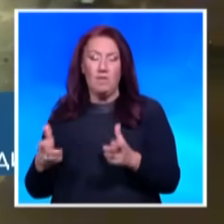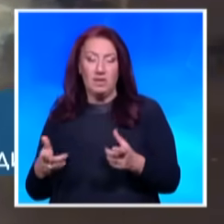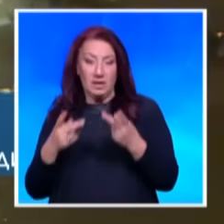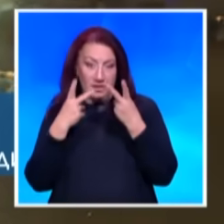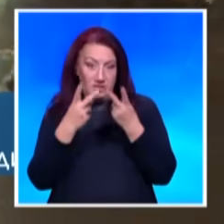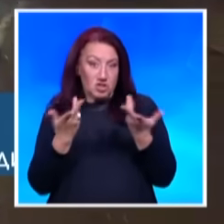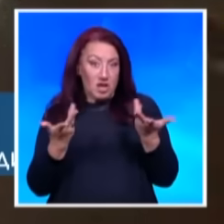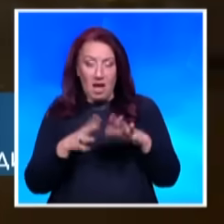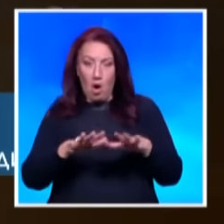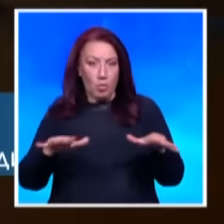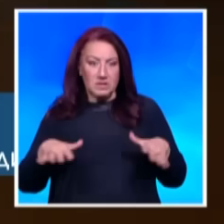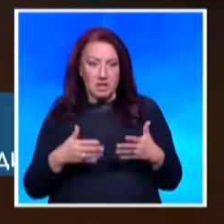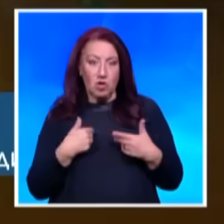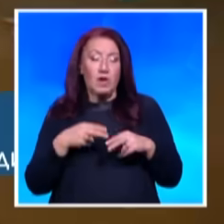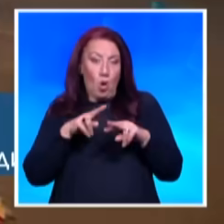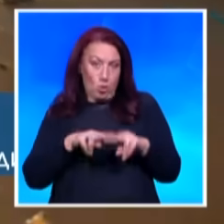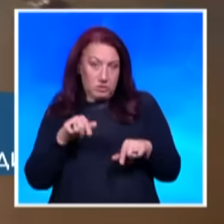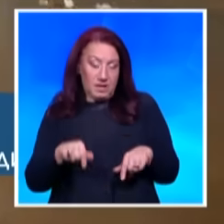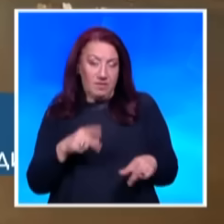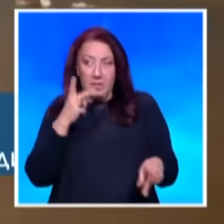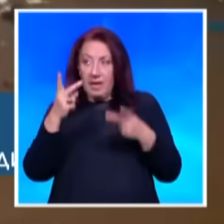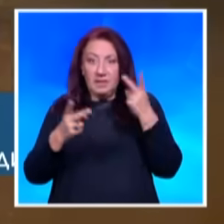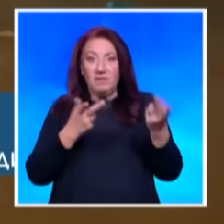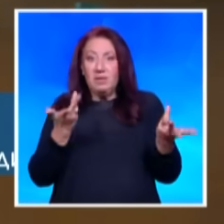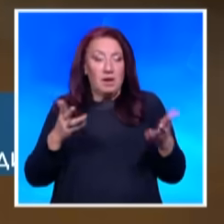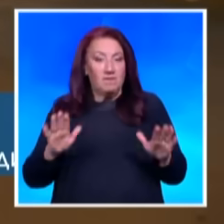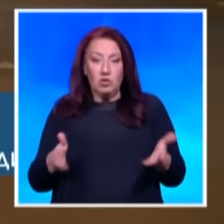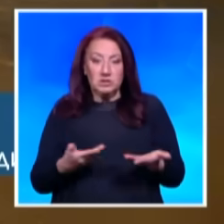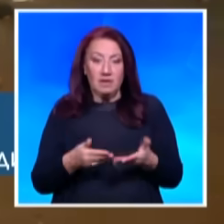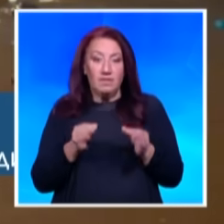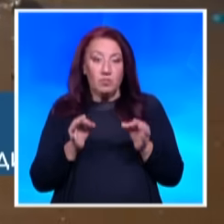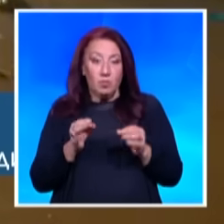обстановката. А ние оставаме на място, за да проследим напрежението. В момента